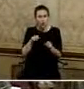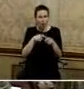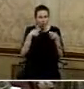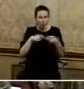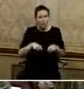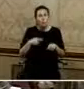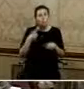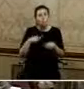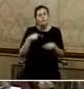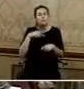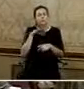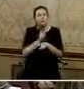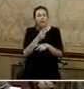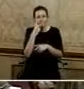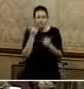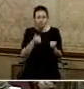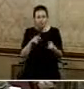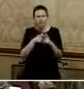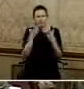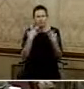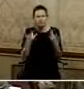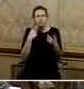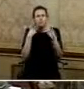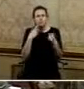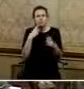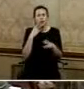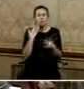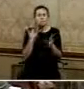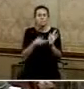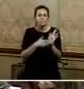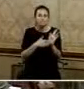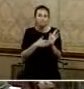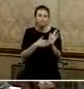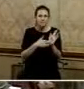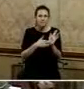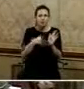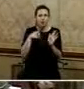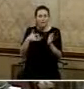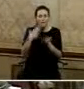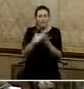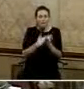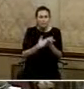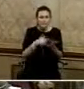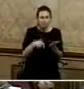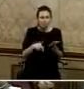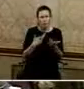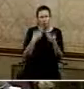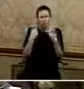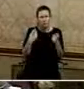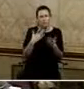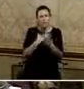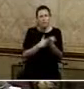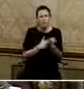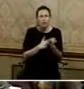klub je to što vidimo, videli smo i danas na mnogim primjerima, kako tu zapravo se ti programi koji su zapravo